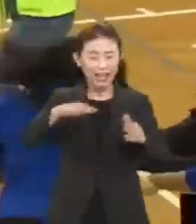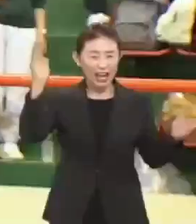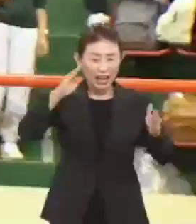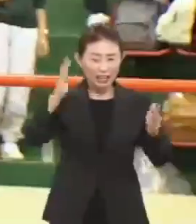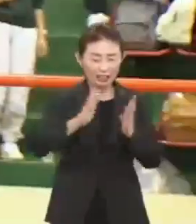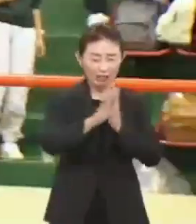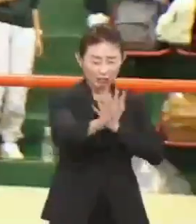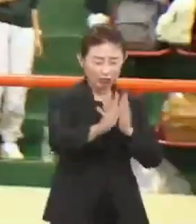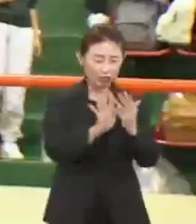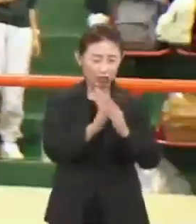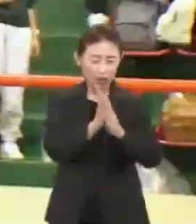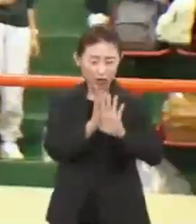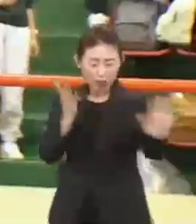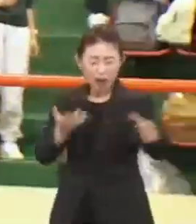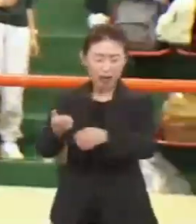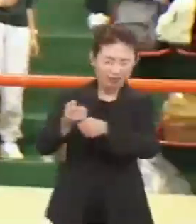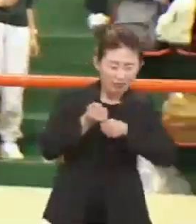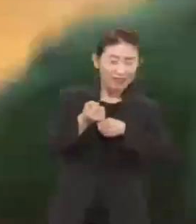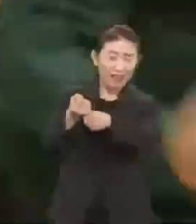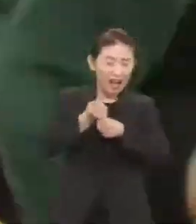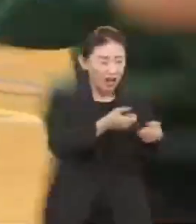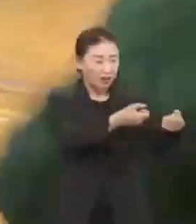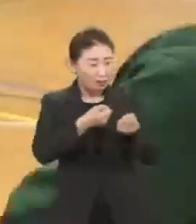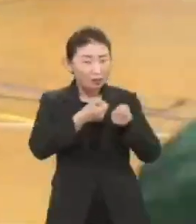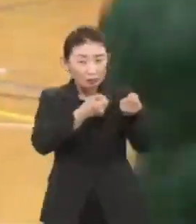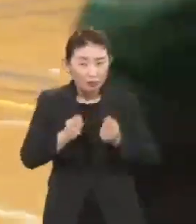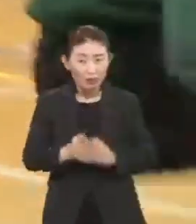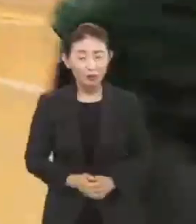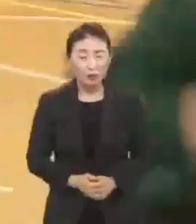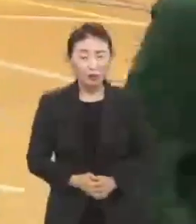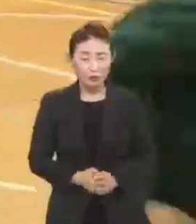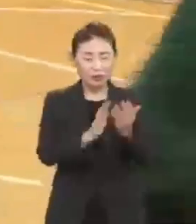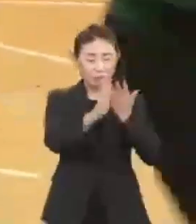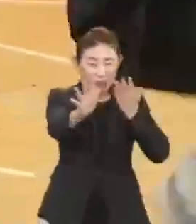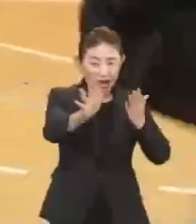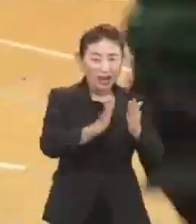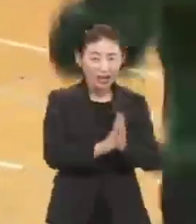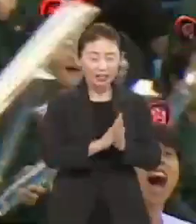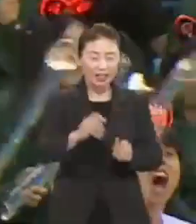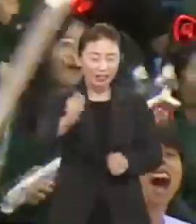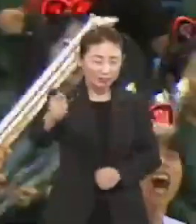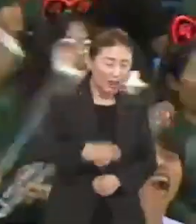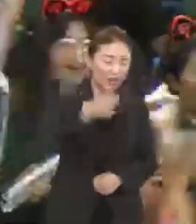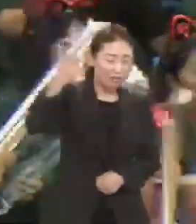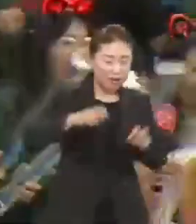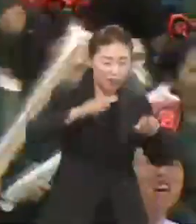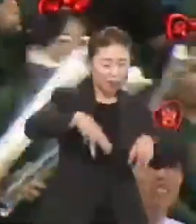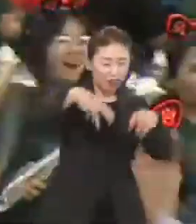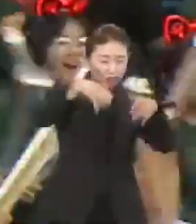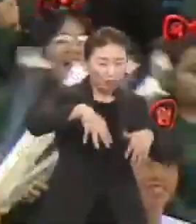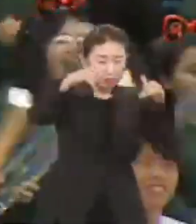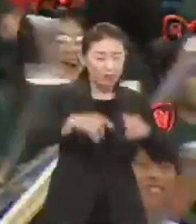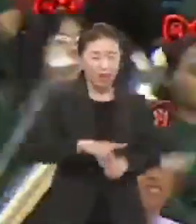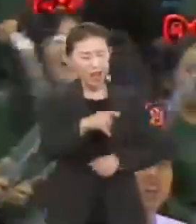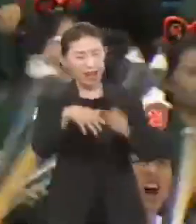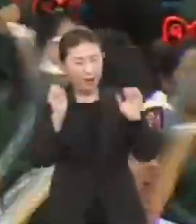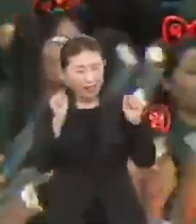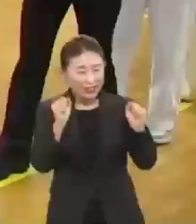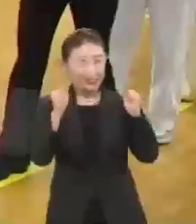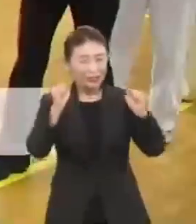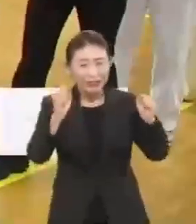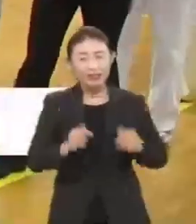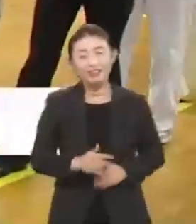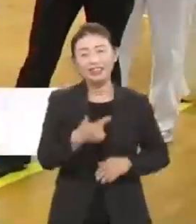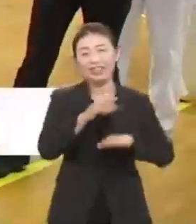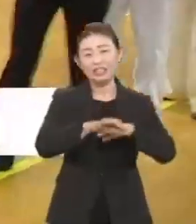힘차게 줄을 당기기 시작합니다. 호흡을 맞춰 단체 줄넘기를 하고 한쪽에선 응원이 한창입니다.